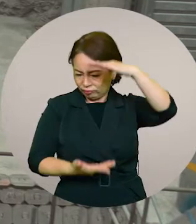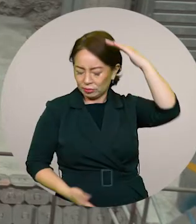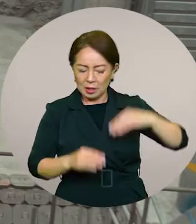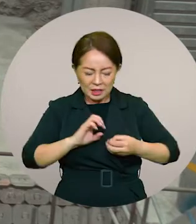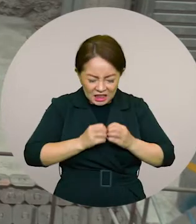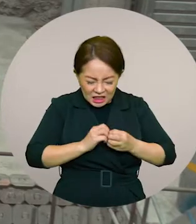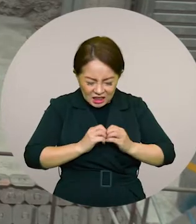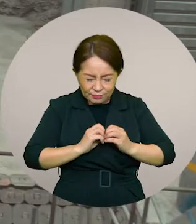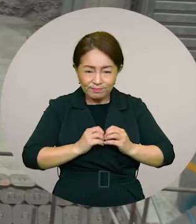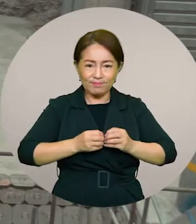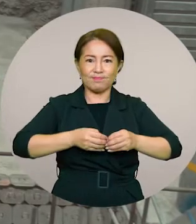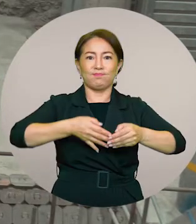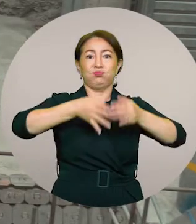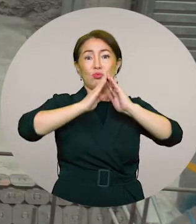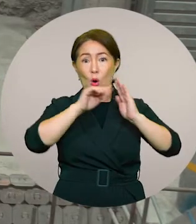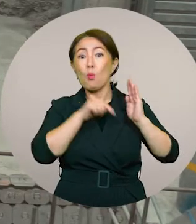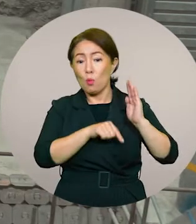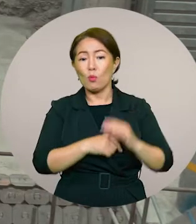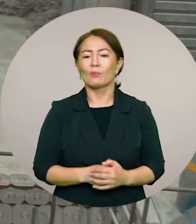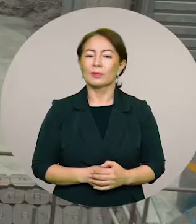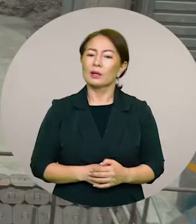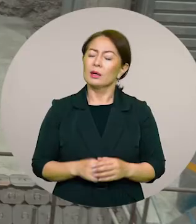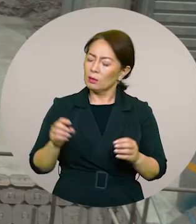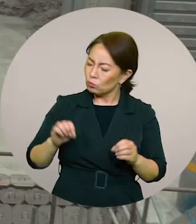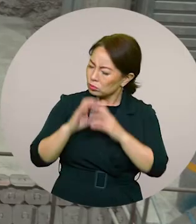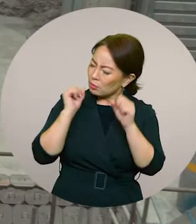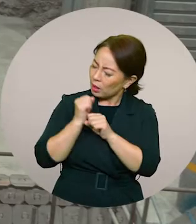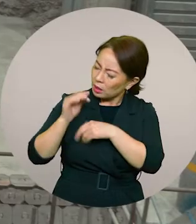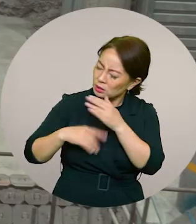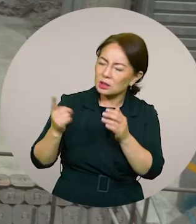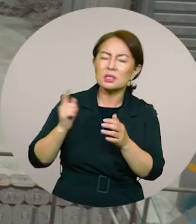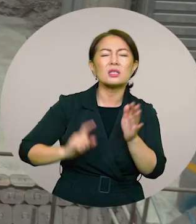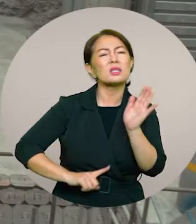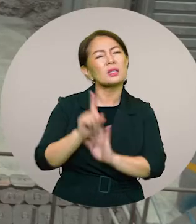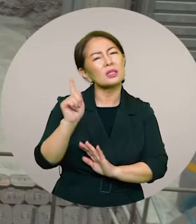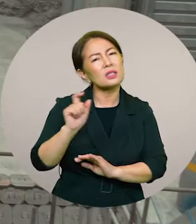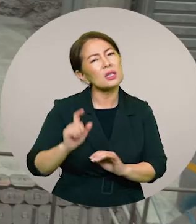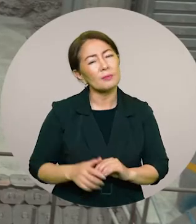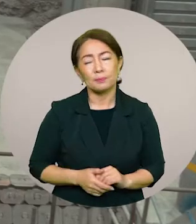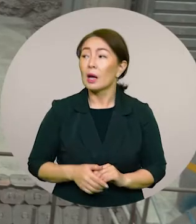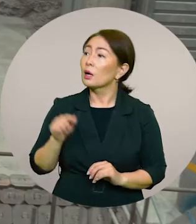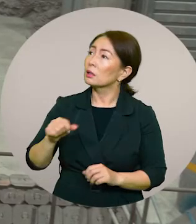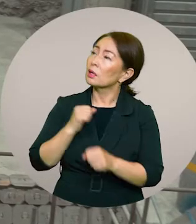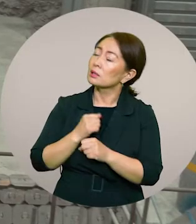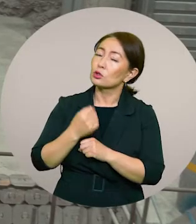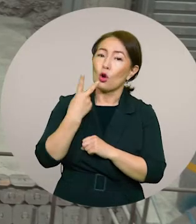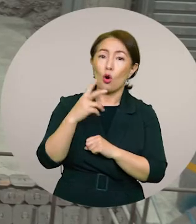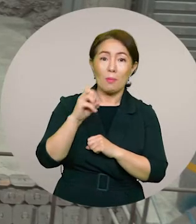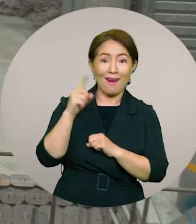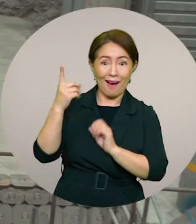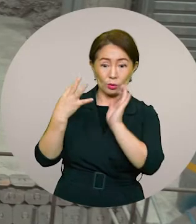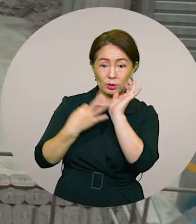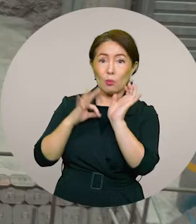байгууламжаа болсон байна. Бүтээн байгуулалтын ажил бизнес гэсэн. За бүтээн байгуулалтын ажил